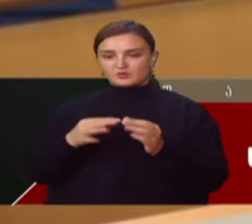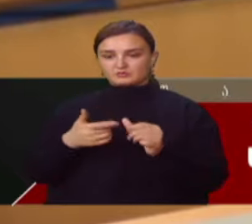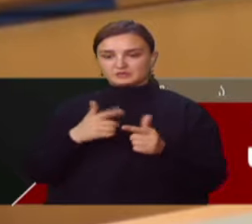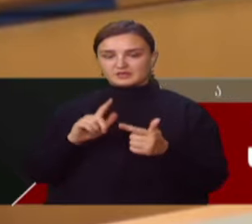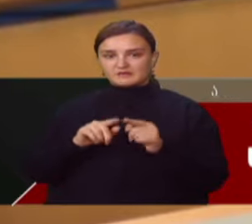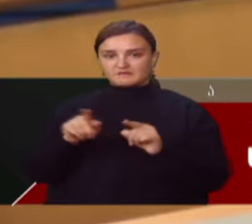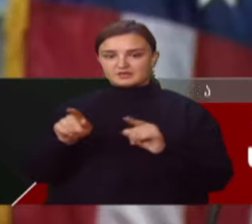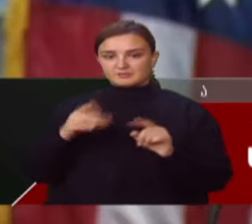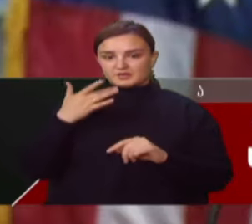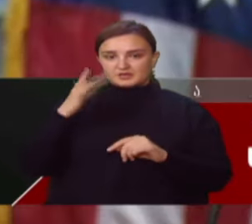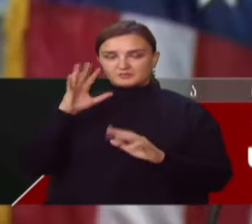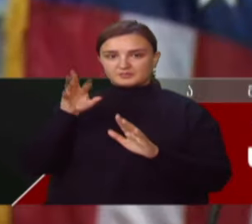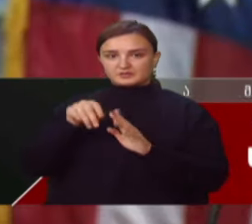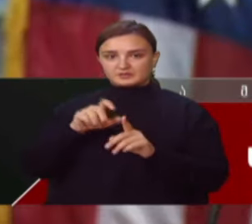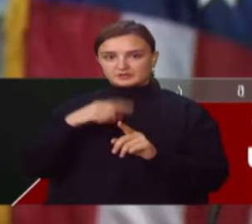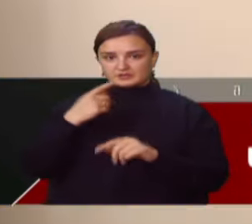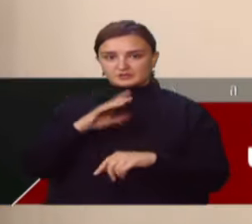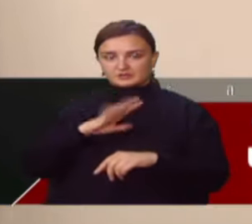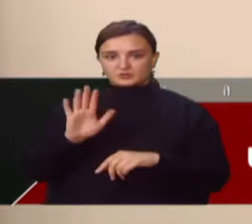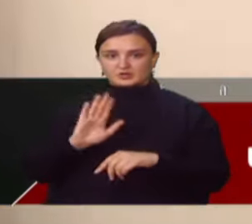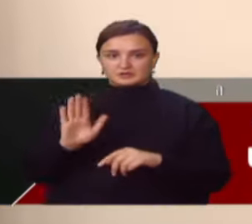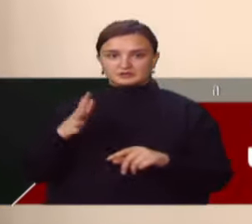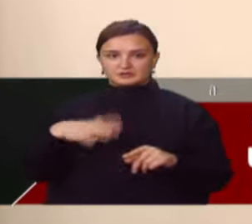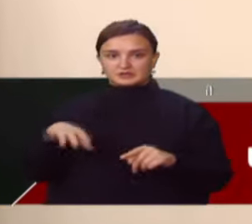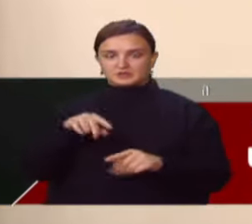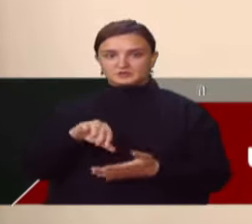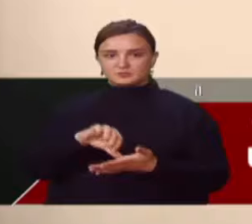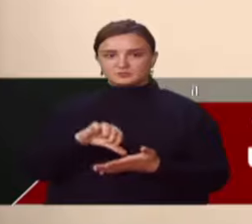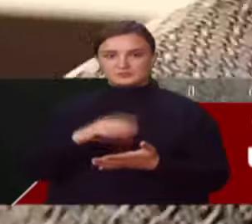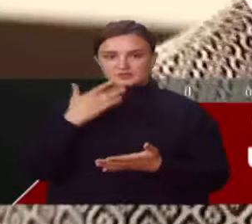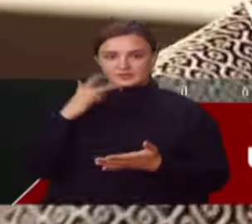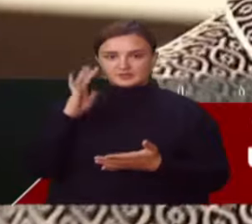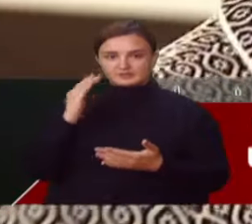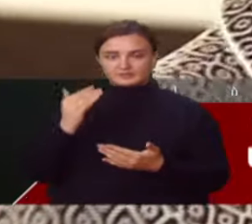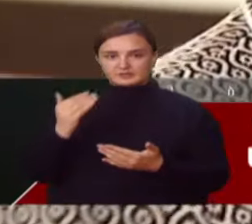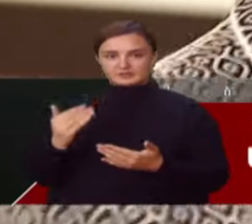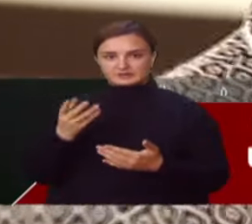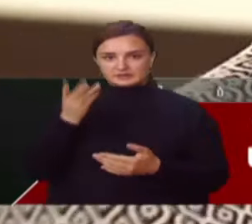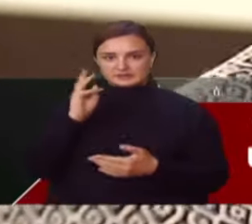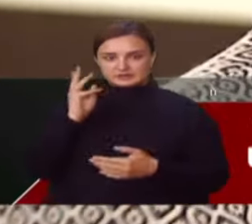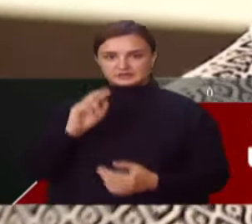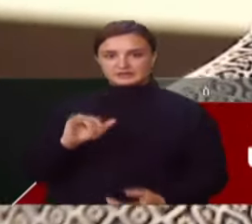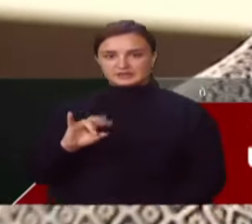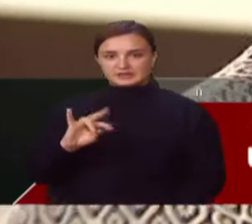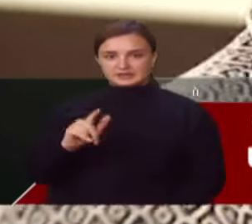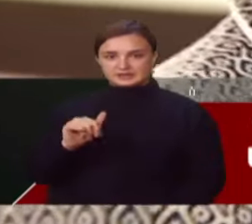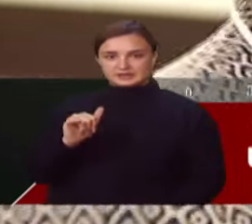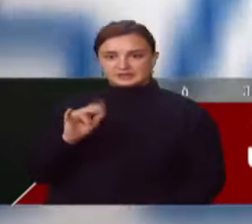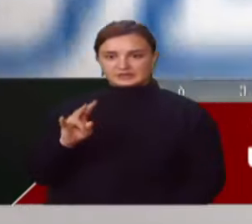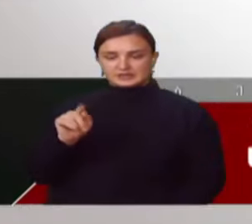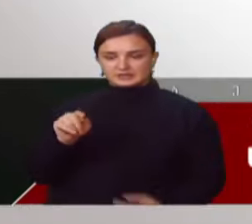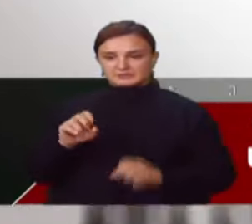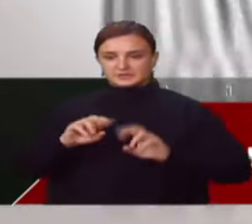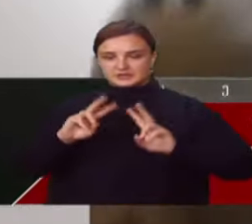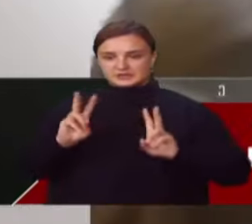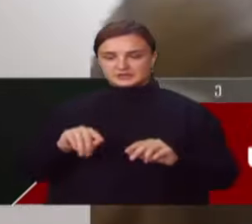გვარები არც ამერიკაში უთქვამთ და არ ამბობს არც საქართველოში მყოფი ამერიკის შეერთებული შტატების ელჩი. რობინ დანიგანი, რომელსაც